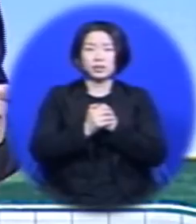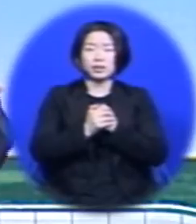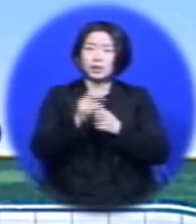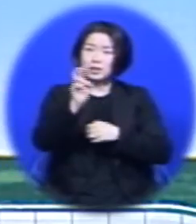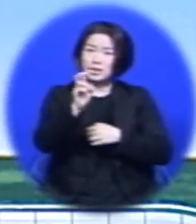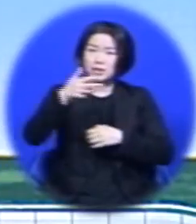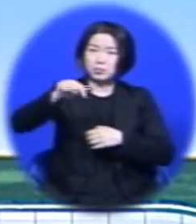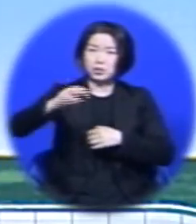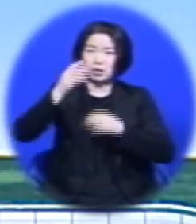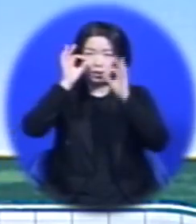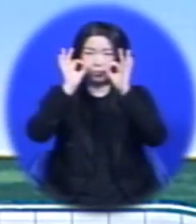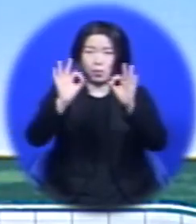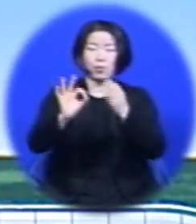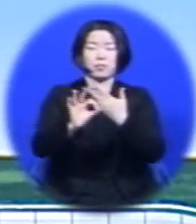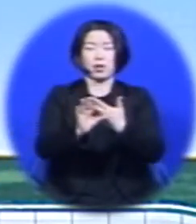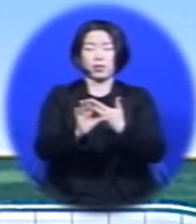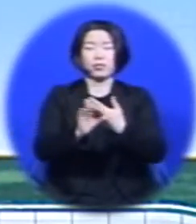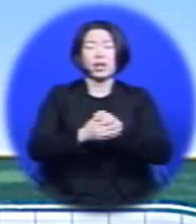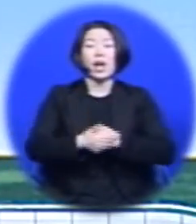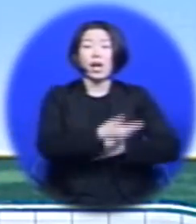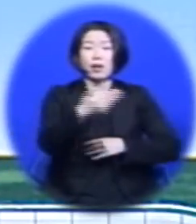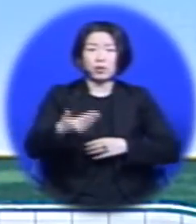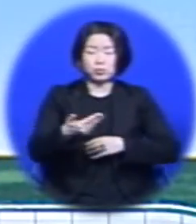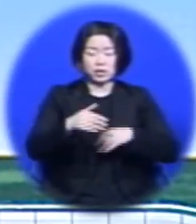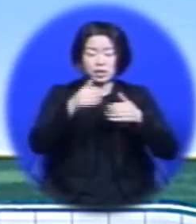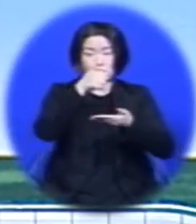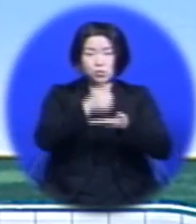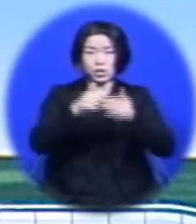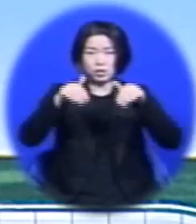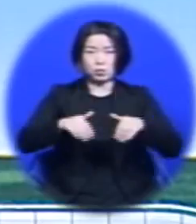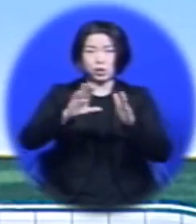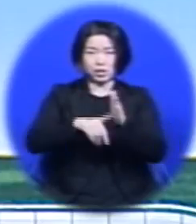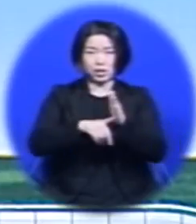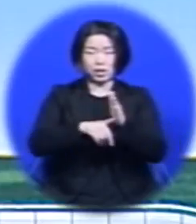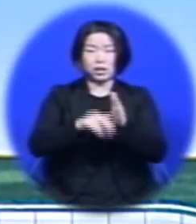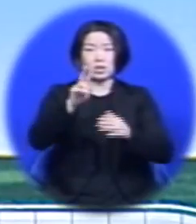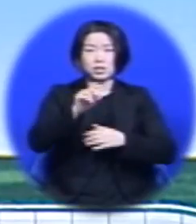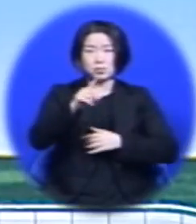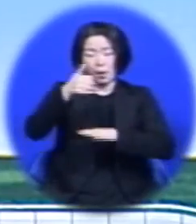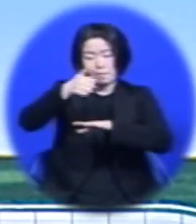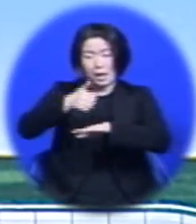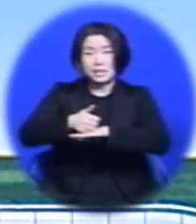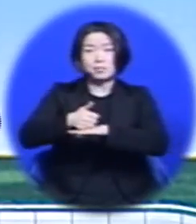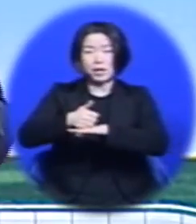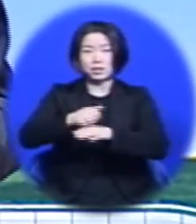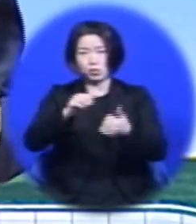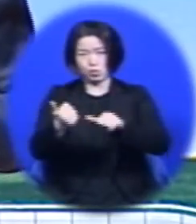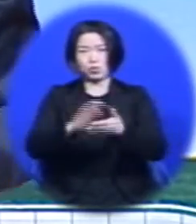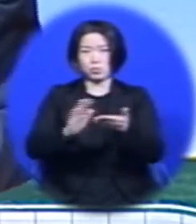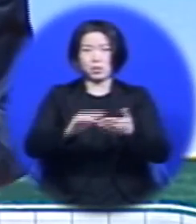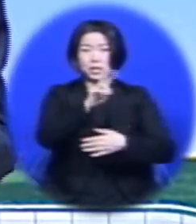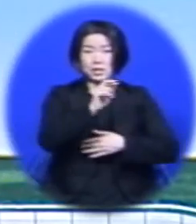20절 보십시오 여러분이 죄의 종 일 때에는 21절에 마지막은 죽음입니다 22절에